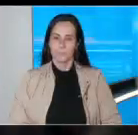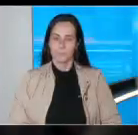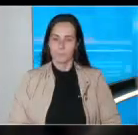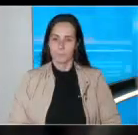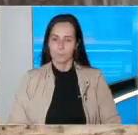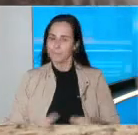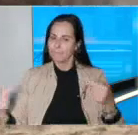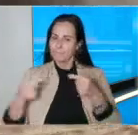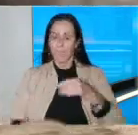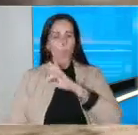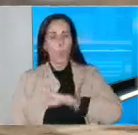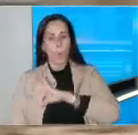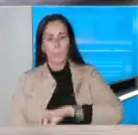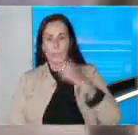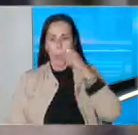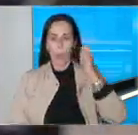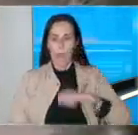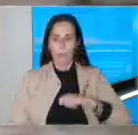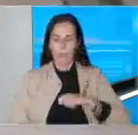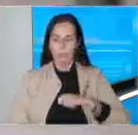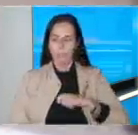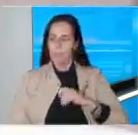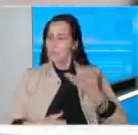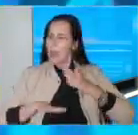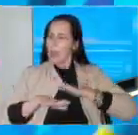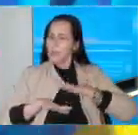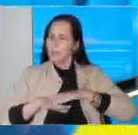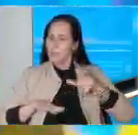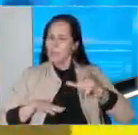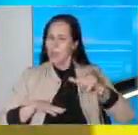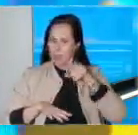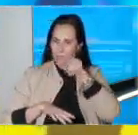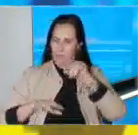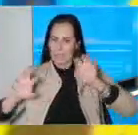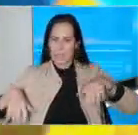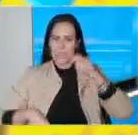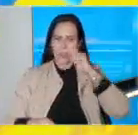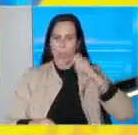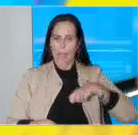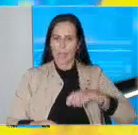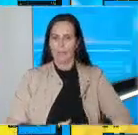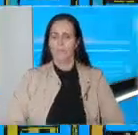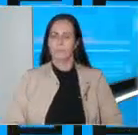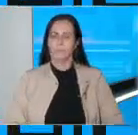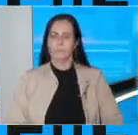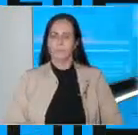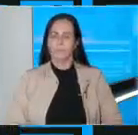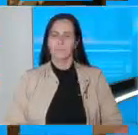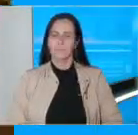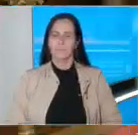משחקי מלחמה בין רוסיה לאוקראינה. מהו תפקידו של ולודימיר זלנסקי, נשיא אוקראינה?